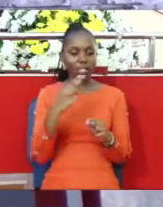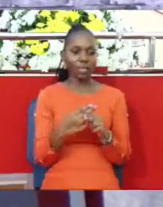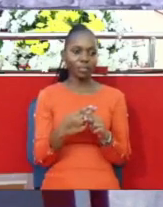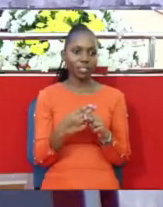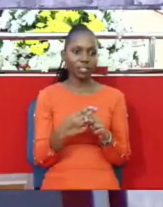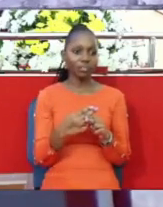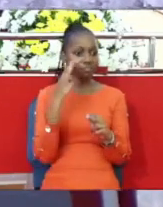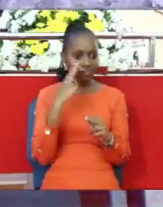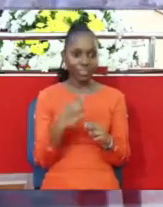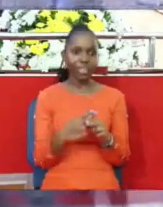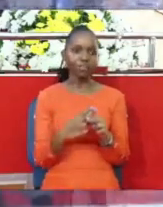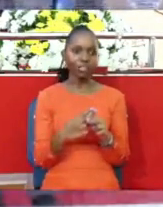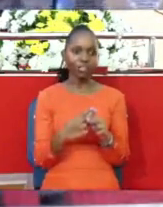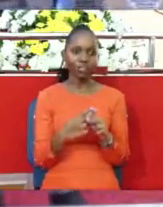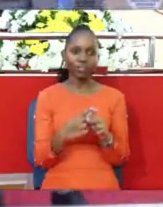Majina.